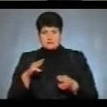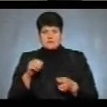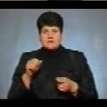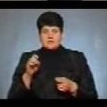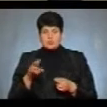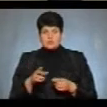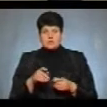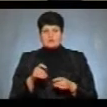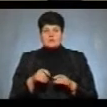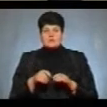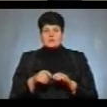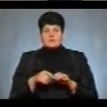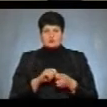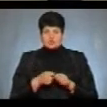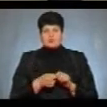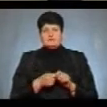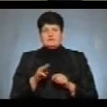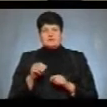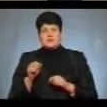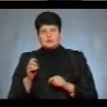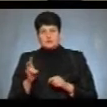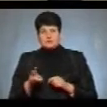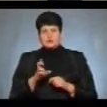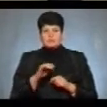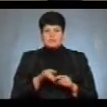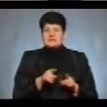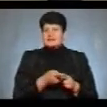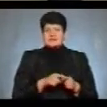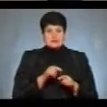він пошкодив і контрольний талон, і бюлетень, відповідно, такий бюлетень вже не можна було видавати